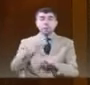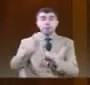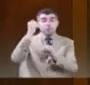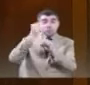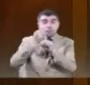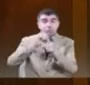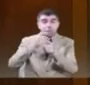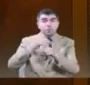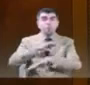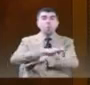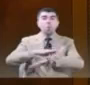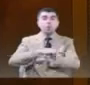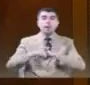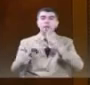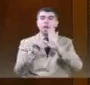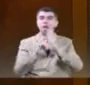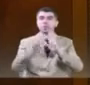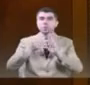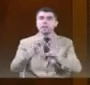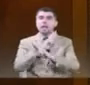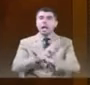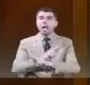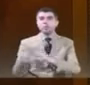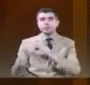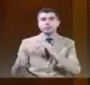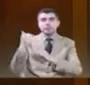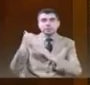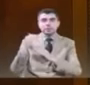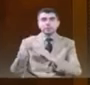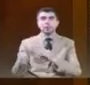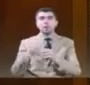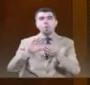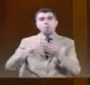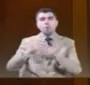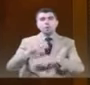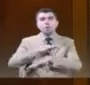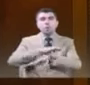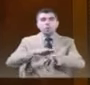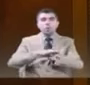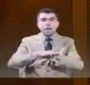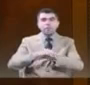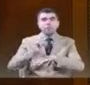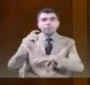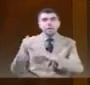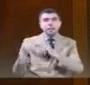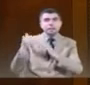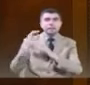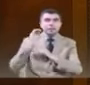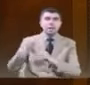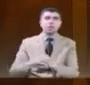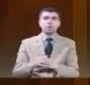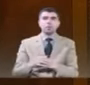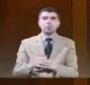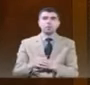الحقوق المكتسبة للموظفين، إصلاح يمكن بعد الرفع من سن التقاعد من تحسين أجور الموظفين بحكم الترقي، وهذه